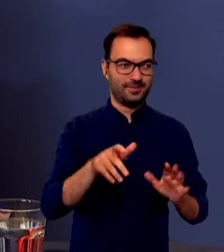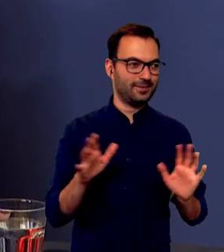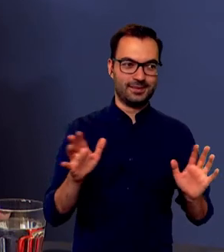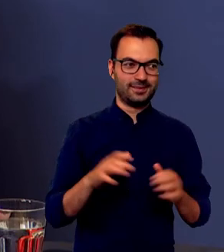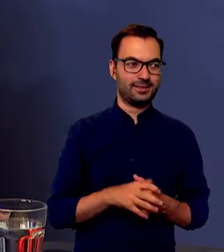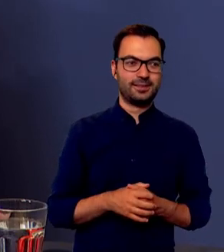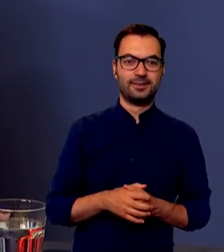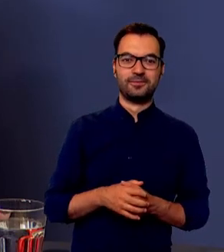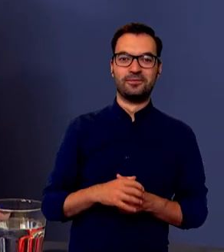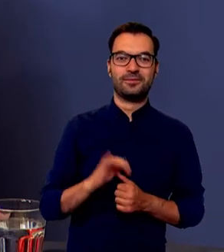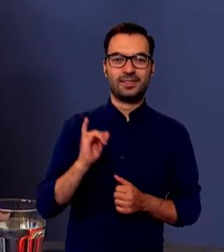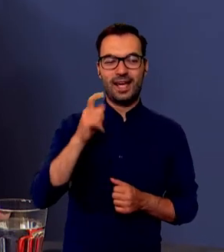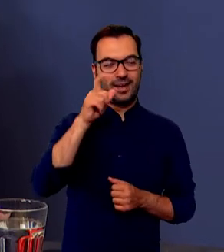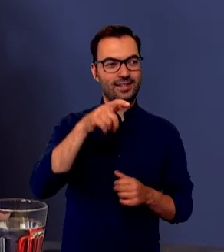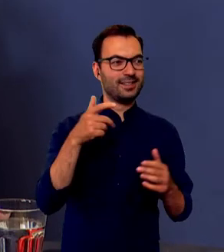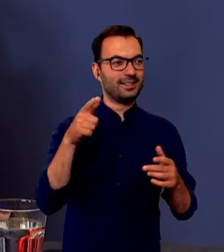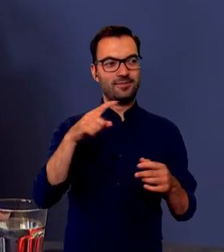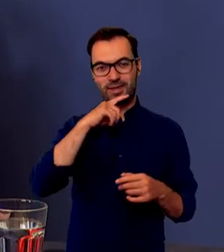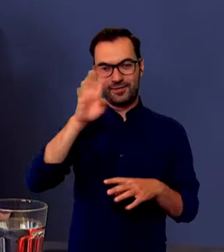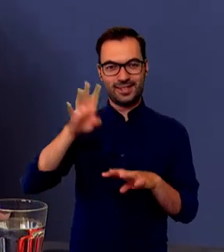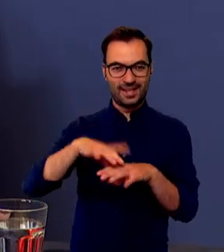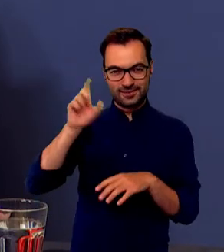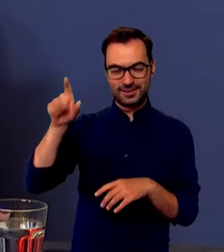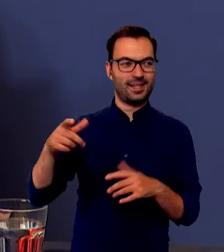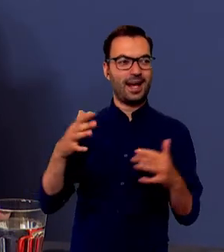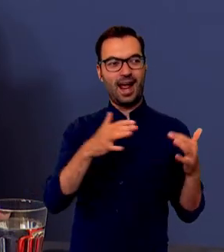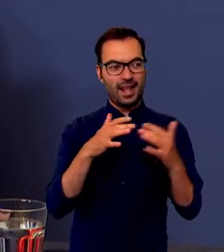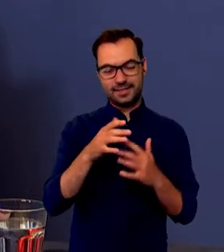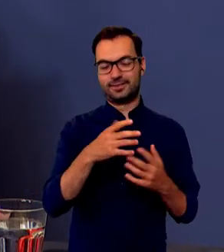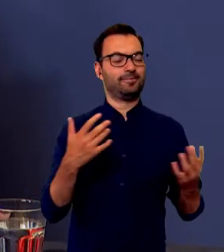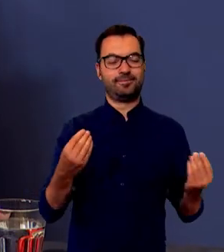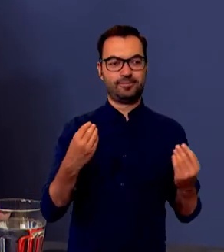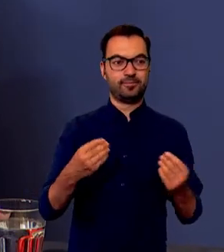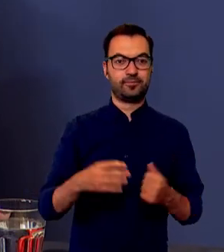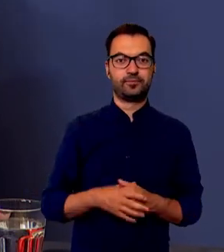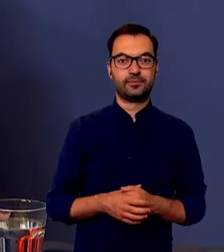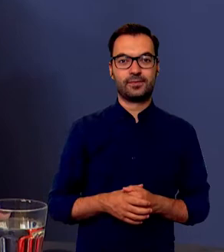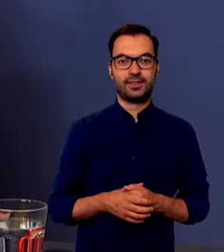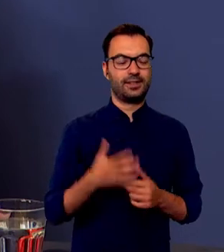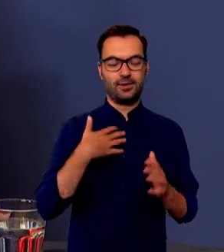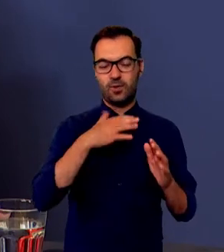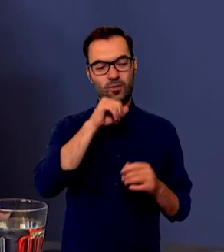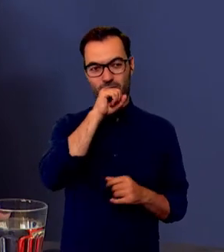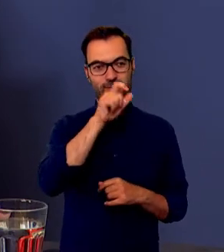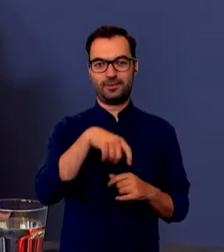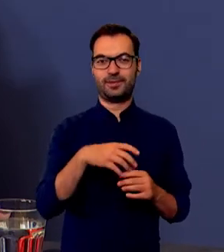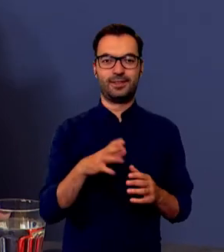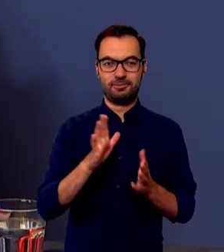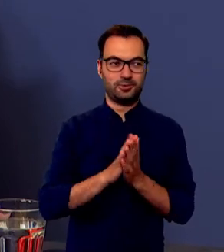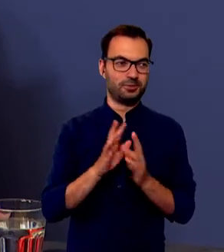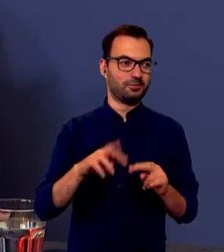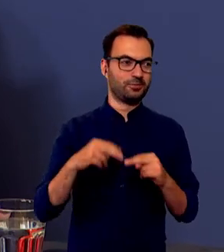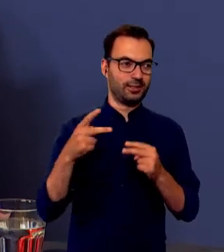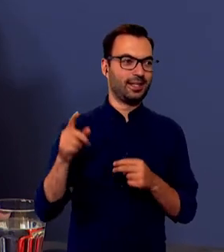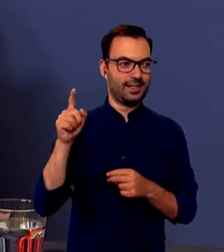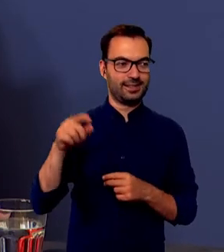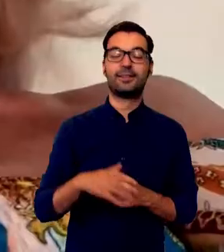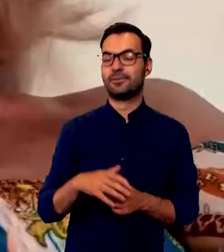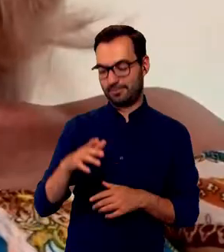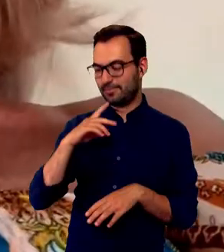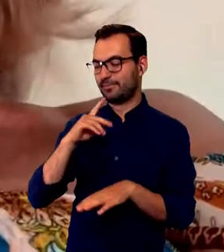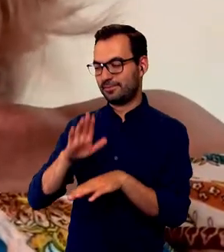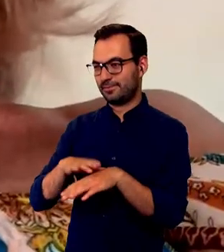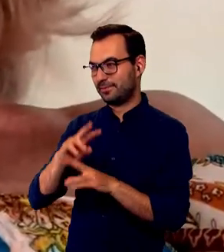To jak ona z tobą postępuje, jaką macie relację, to jak to jest pokazane. Jestem psychofanką Elżbiety, proszę jej to przekazać.